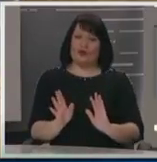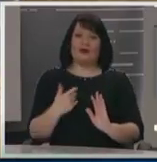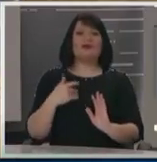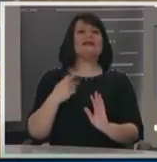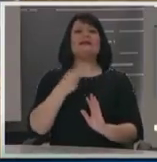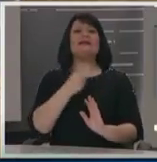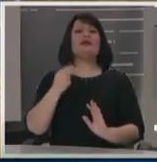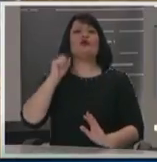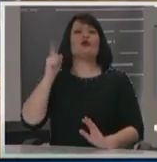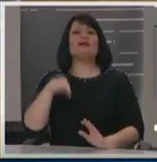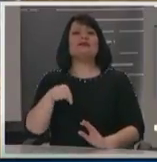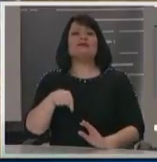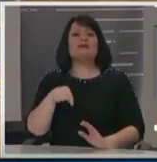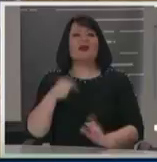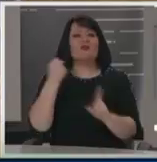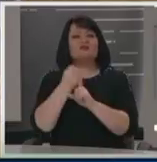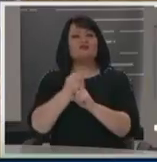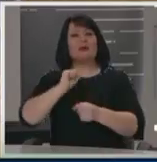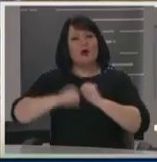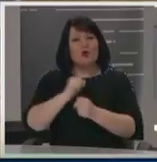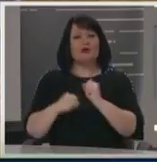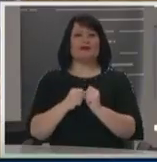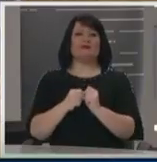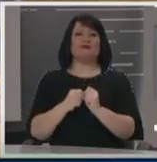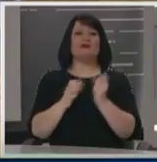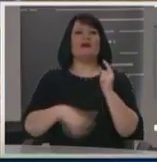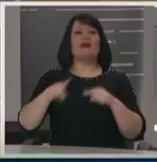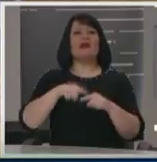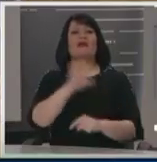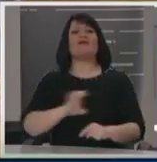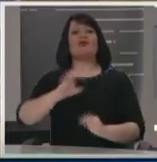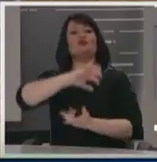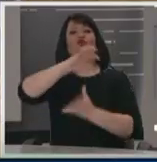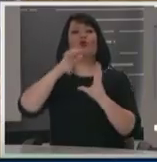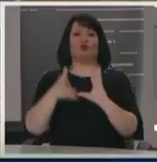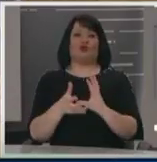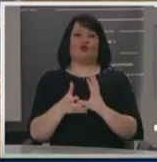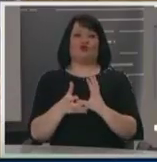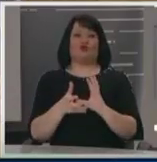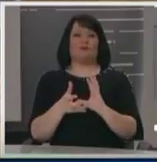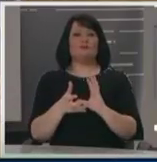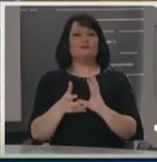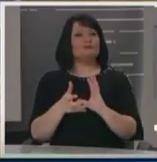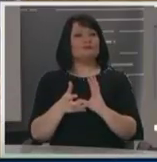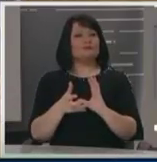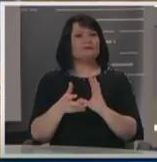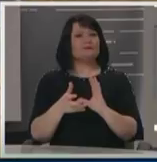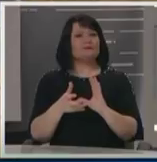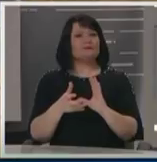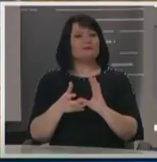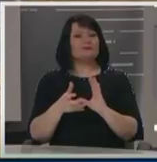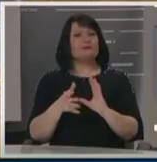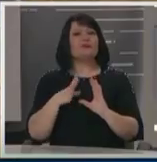αγώνες, τις διεκδικήσεις στην Ελλάδα, στην Ευρώπη, σε όλο τον κόσμο, προκειμένου να φέρουμε πιο